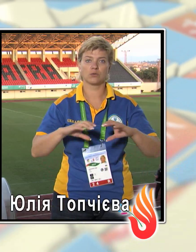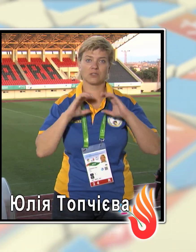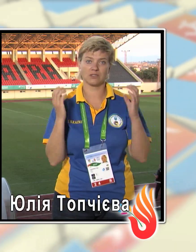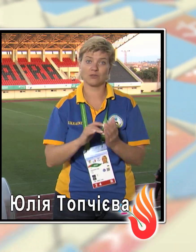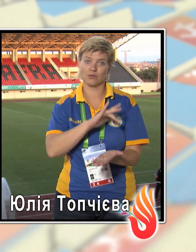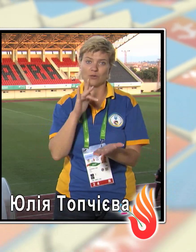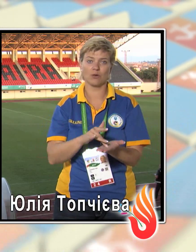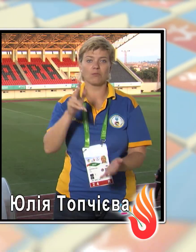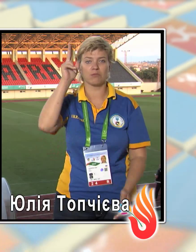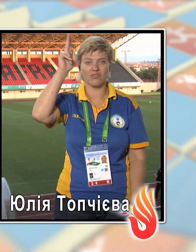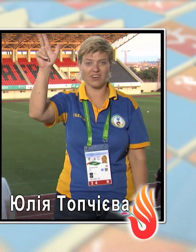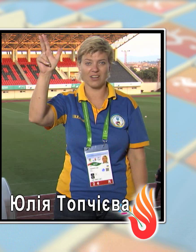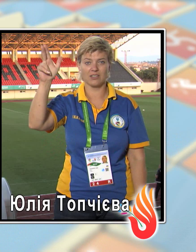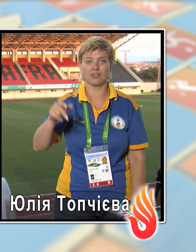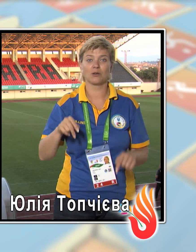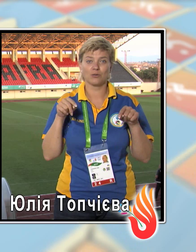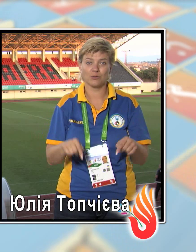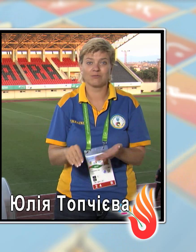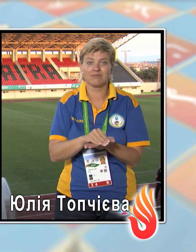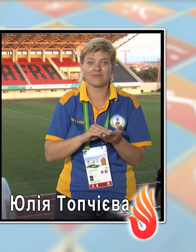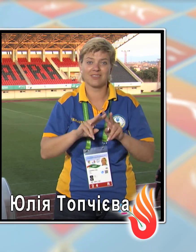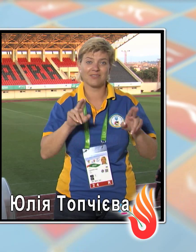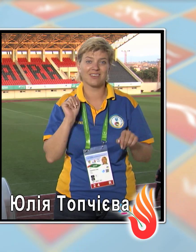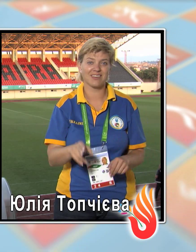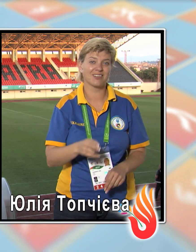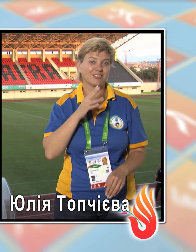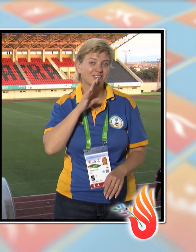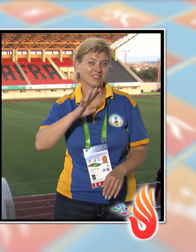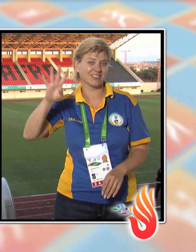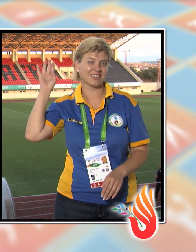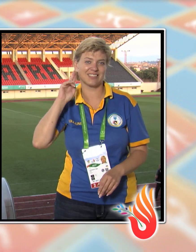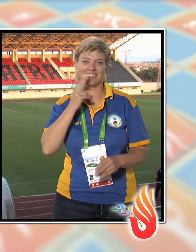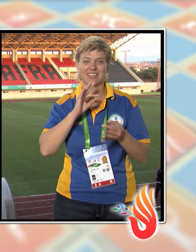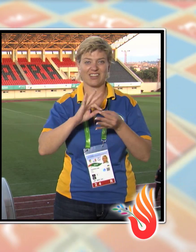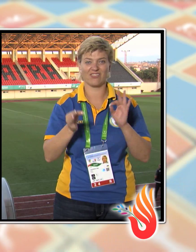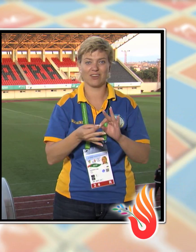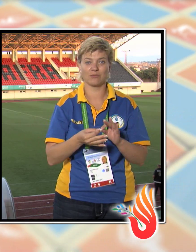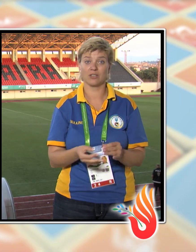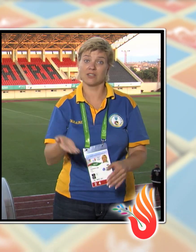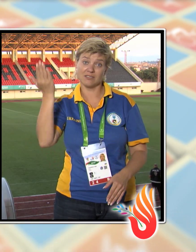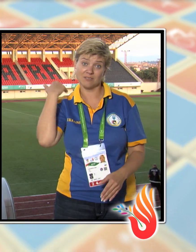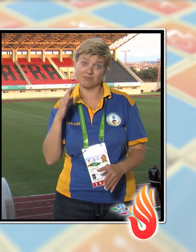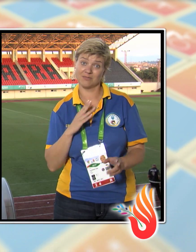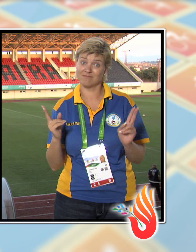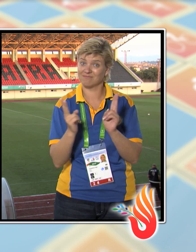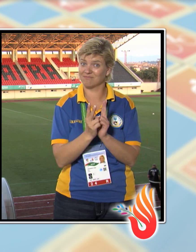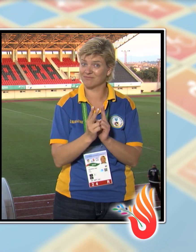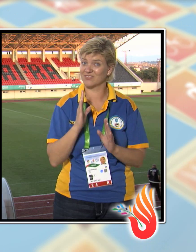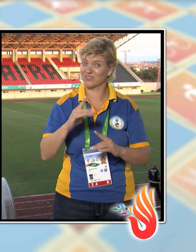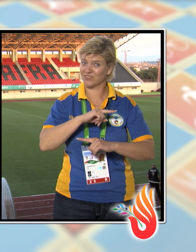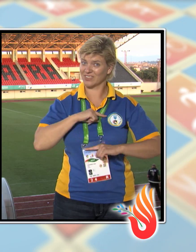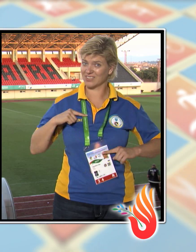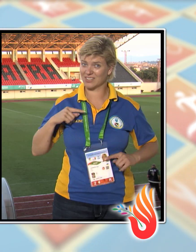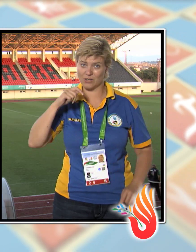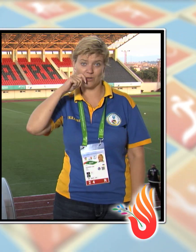Стадіон у містечку Бафра. Тут відбулася пряма копія фіналу минулої Дефлімпіади. Щоправда, цього разу Україна